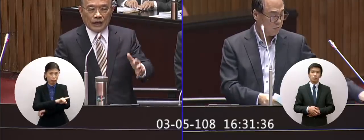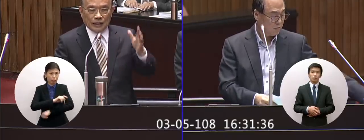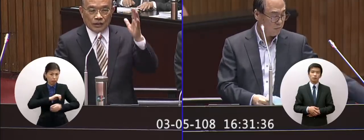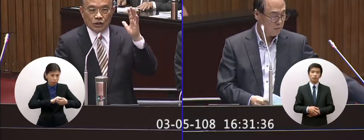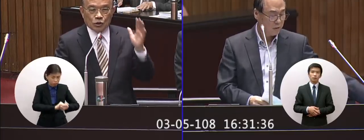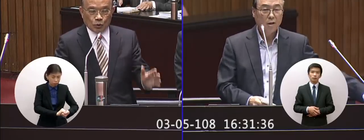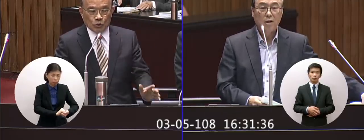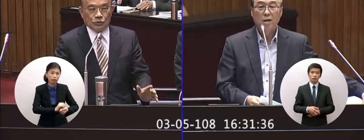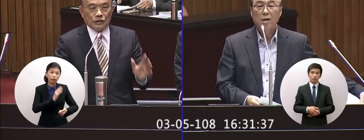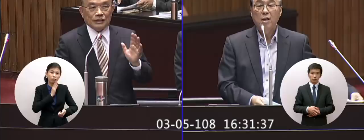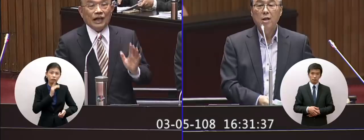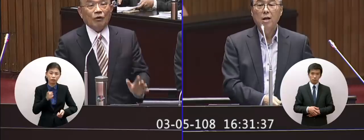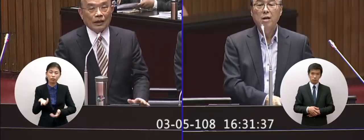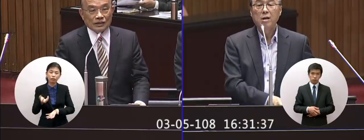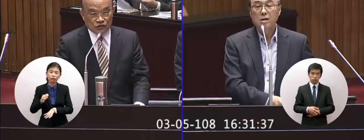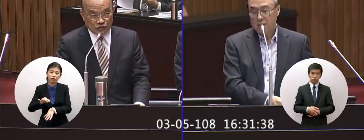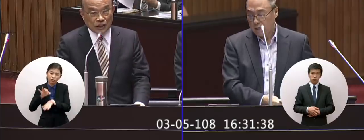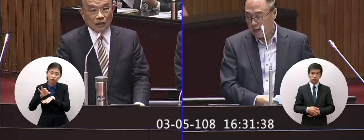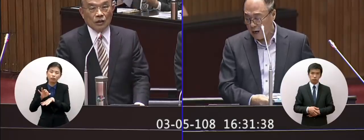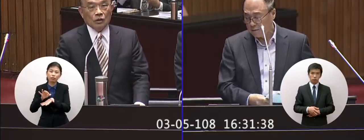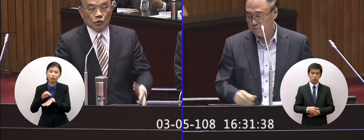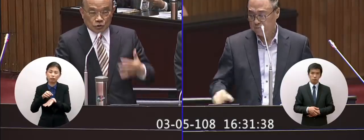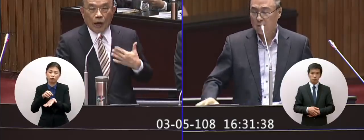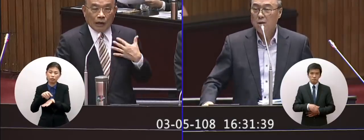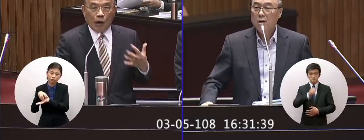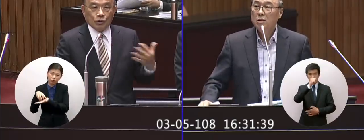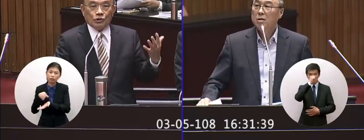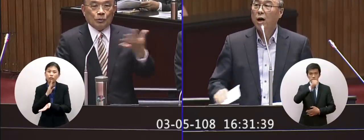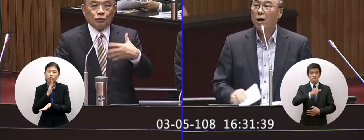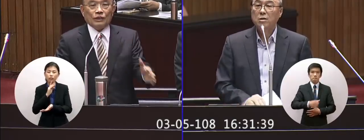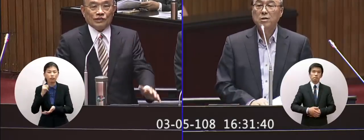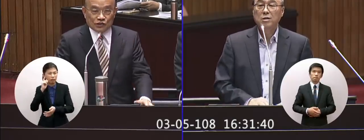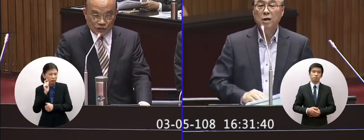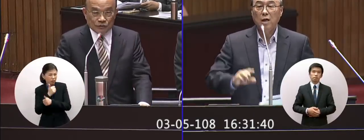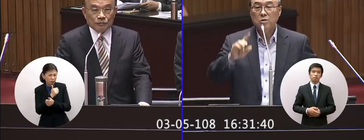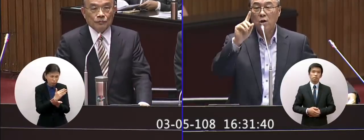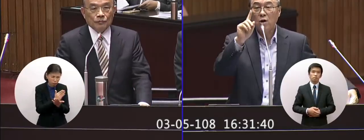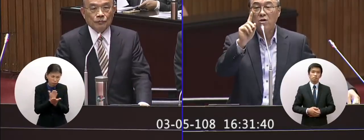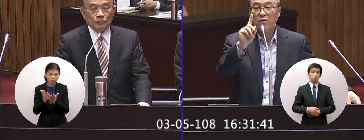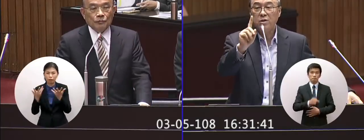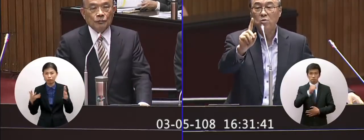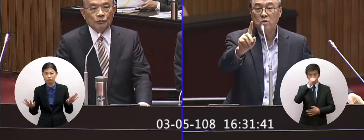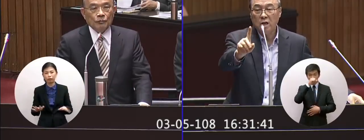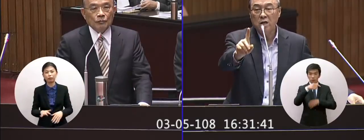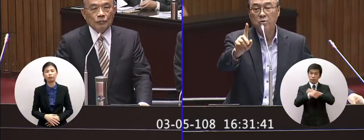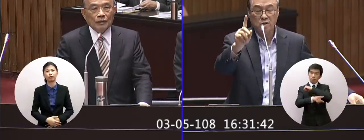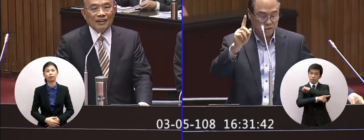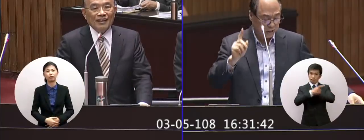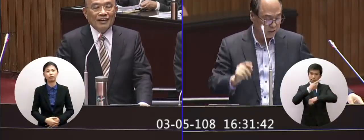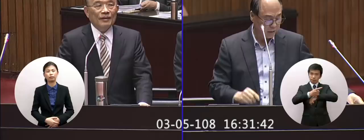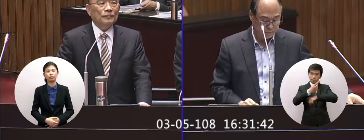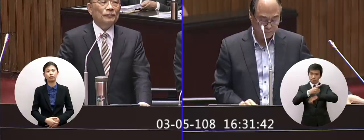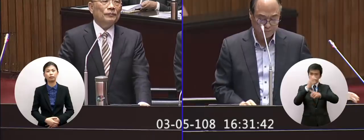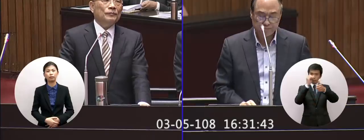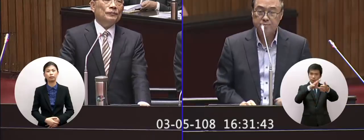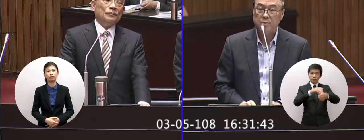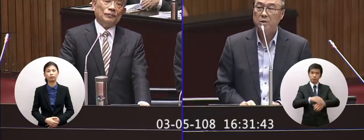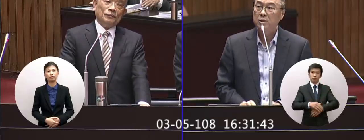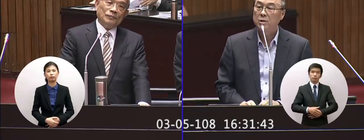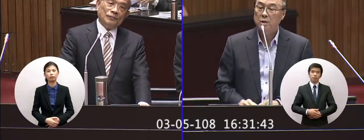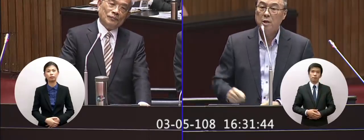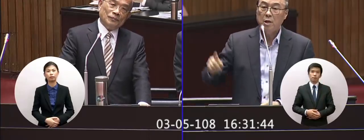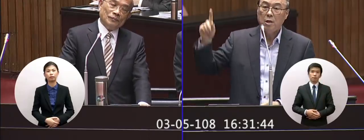同委员刚才所举的相关事证，就是要考虑这么多的事情。 那最后一分钟，我再跟院长讲一下。